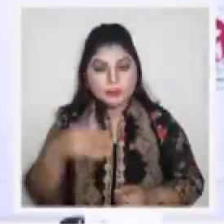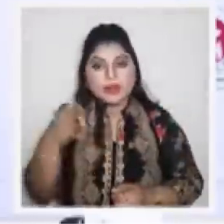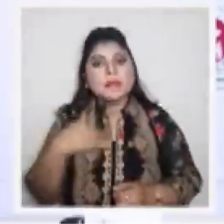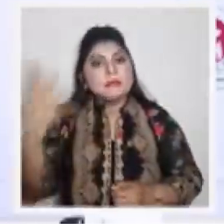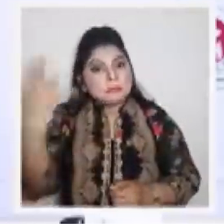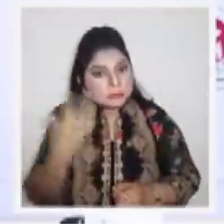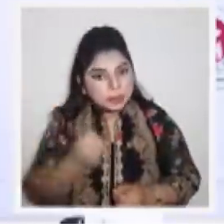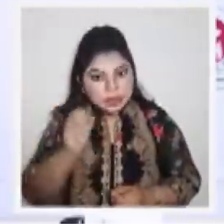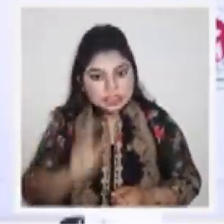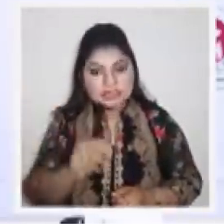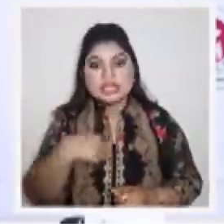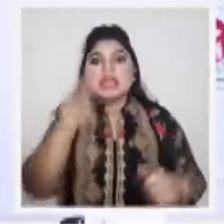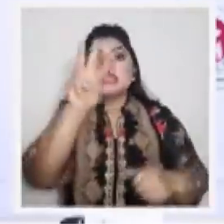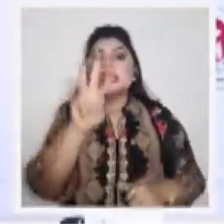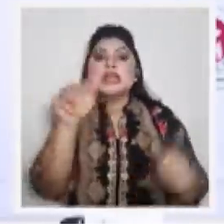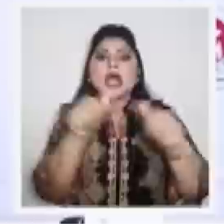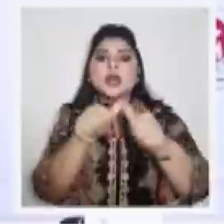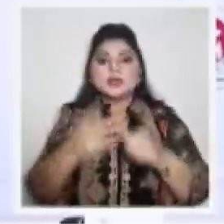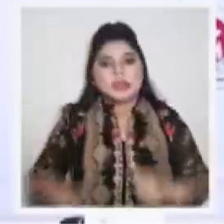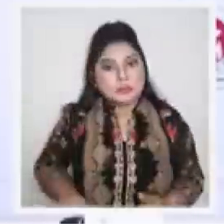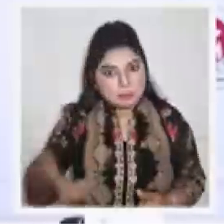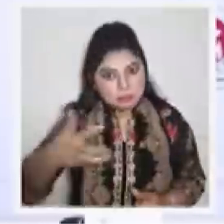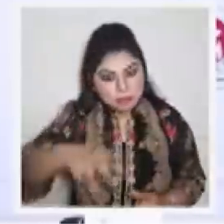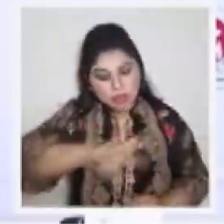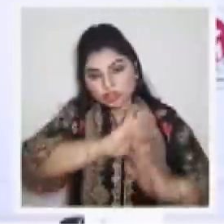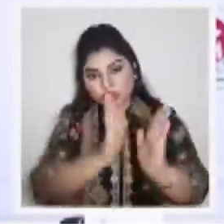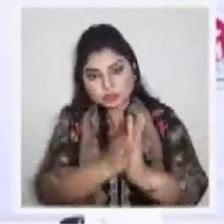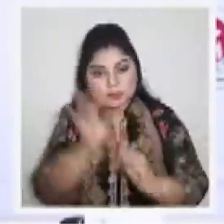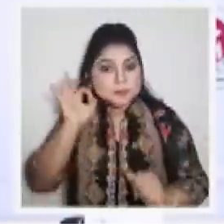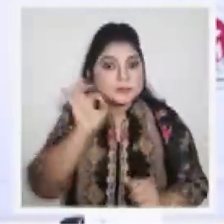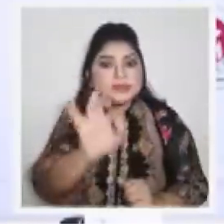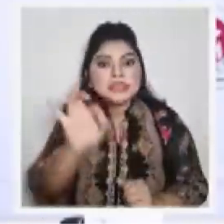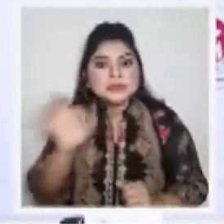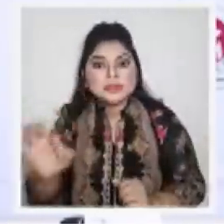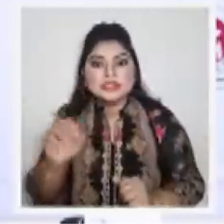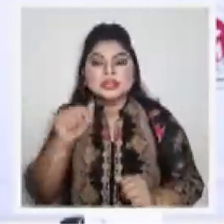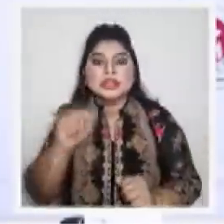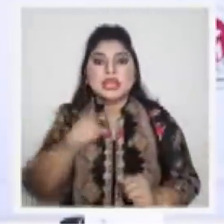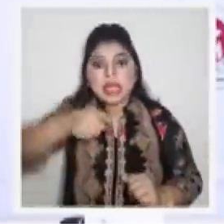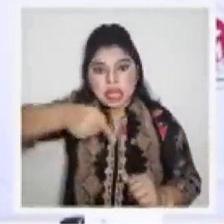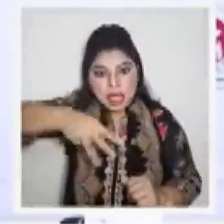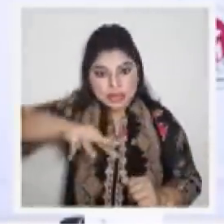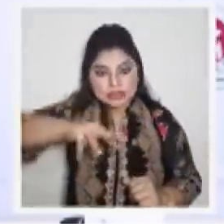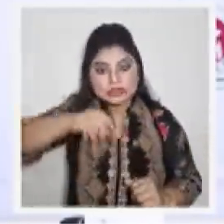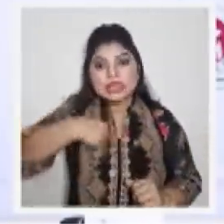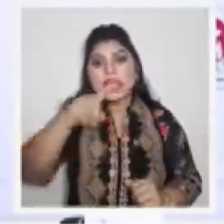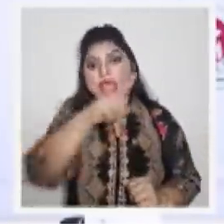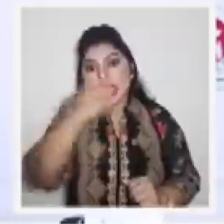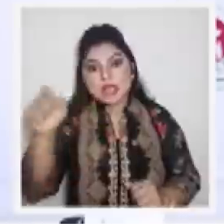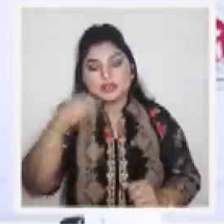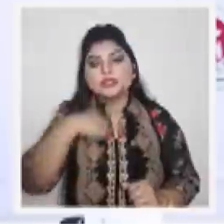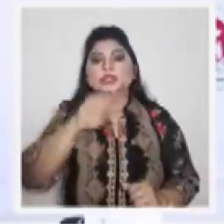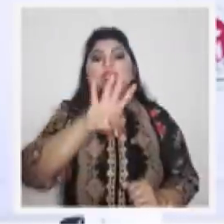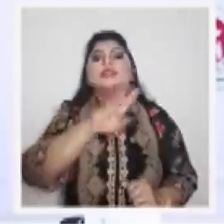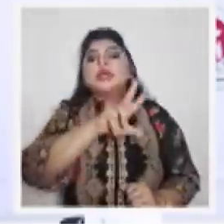WHO-র ওয়েবসাইটে মর্বিডিটি অ্যান্ড মর্টালিটি উইকলি আপডেট থেকে পাওয়া গেছে, 3 আগস্ট পর্যন্ত বাংলাদেশের